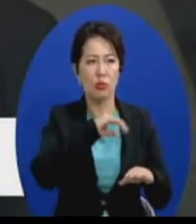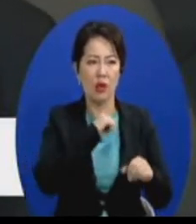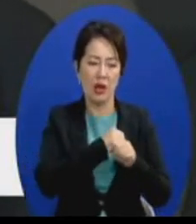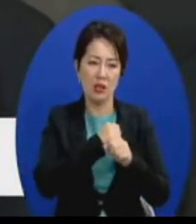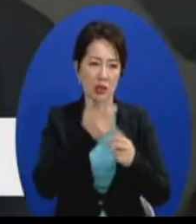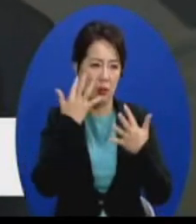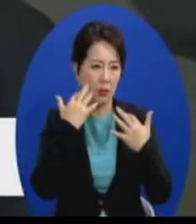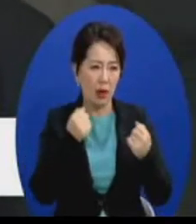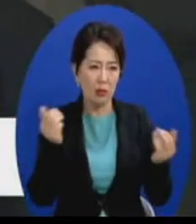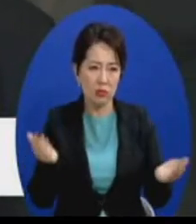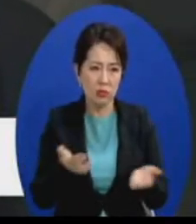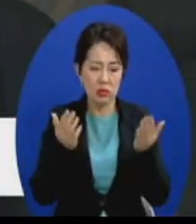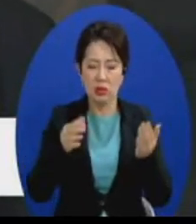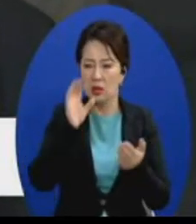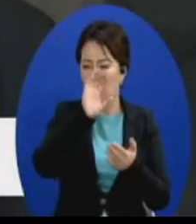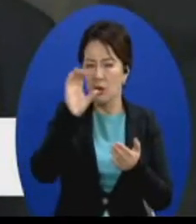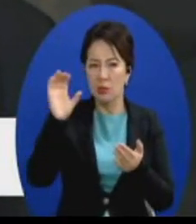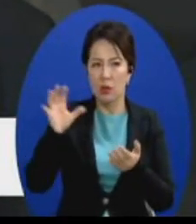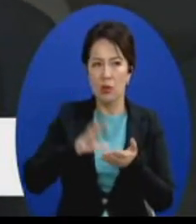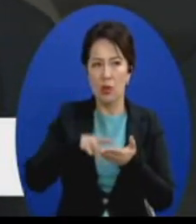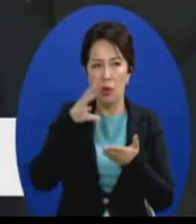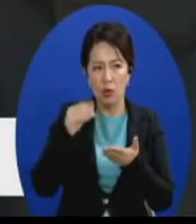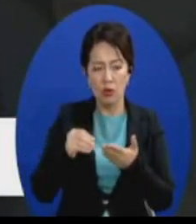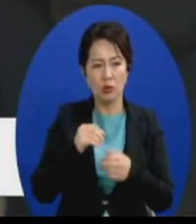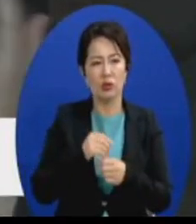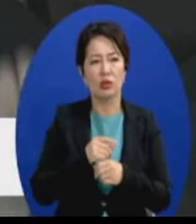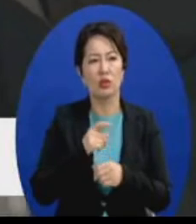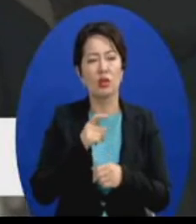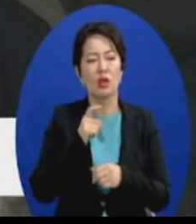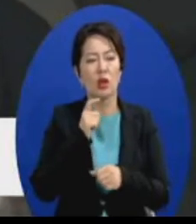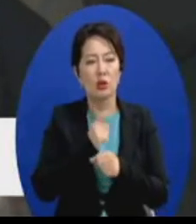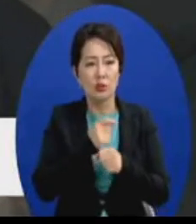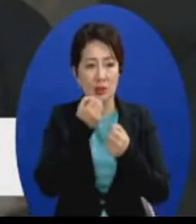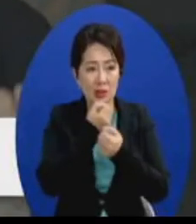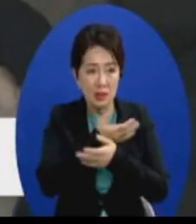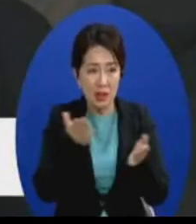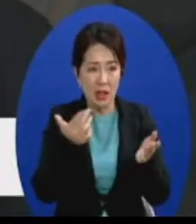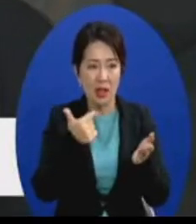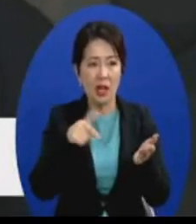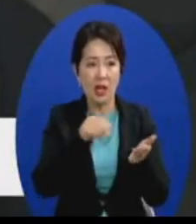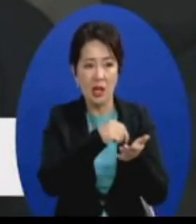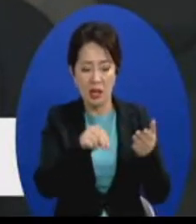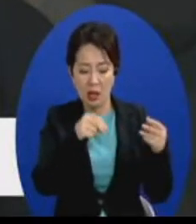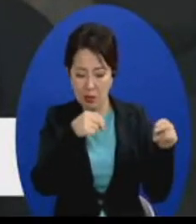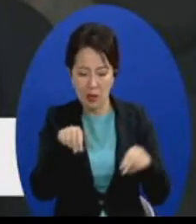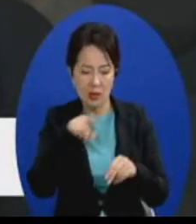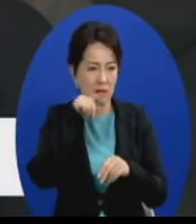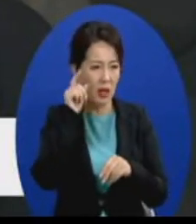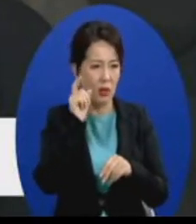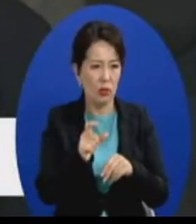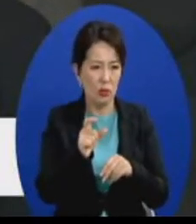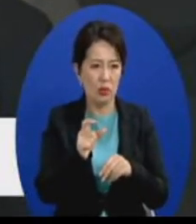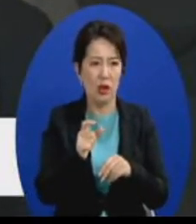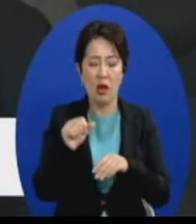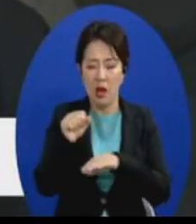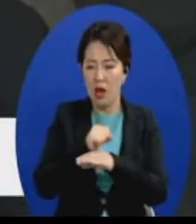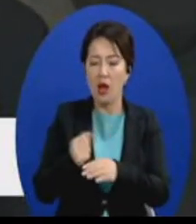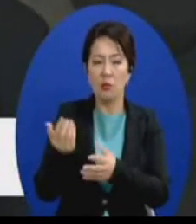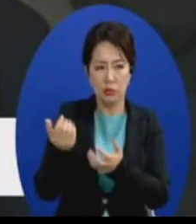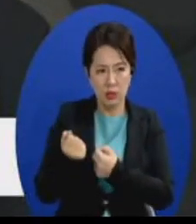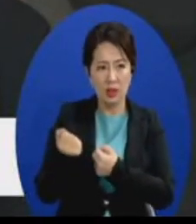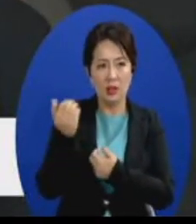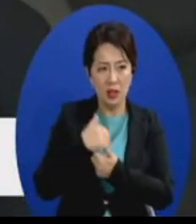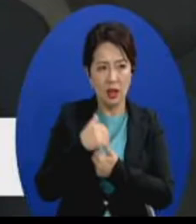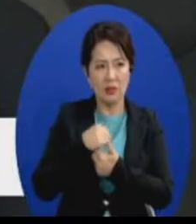ажиллагаа байгуулдаг албан байгууллагууд нь оюутны хөтөлбөр зарладаг. За гэрээ байгуулдаг. Одоо залуу боловсон хүчнээ аймагтаа